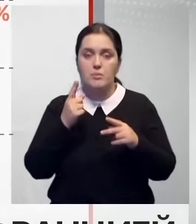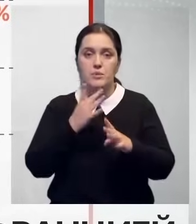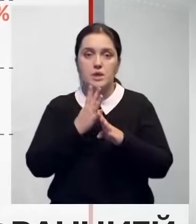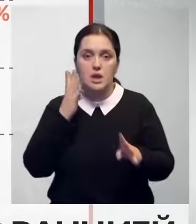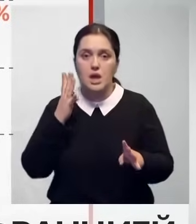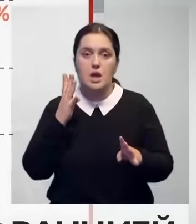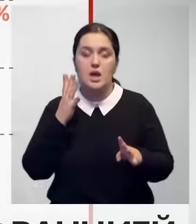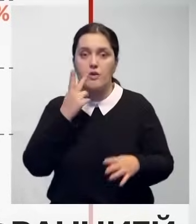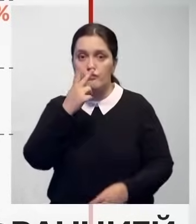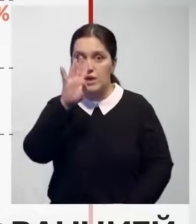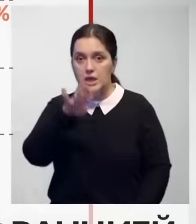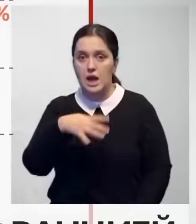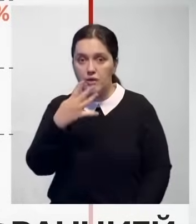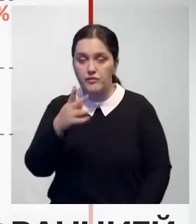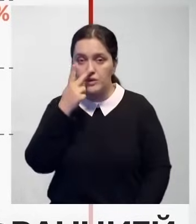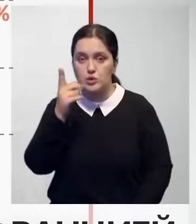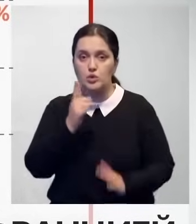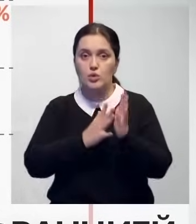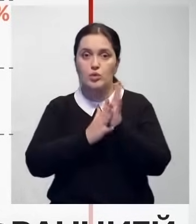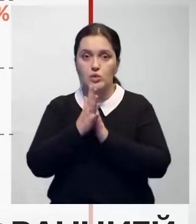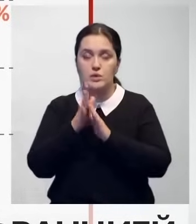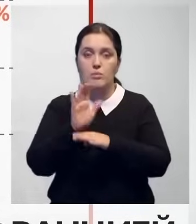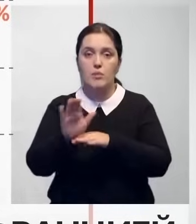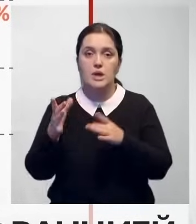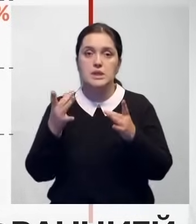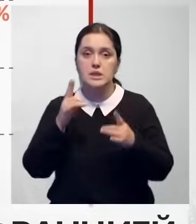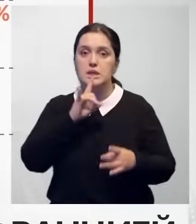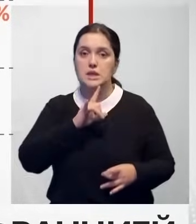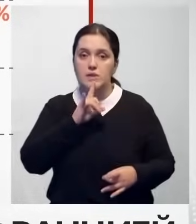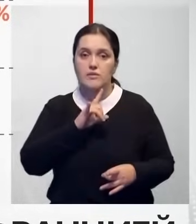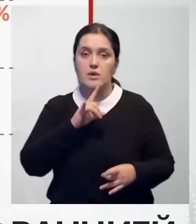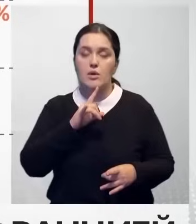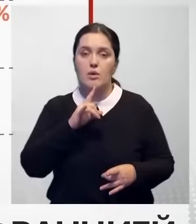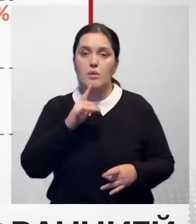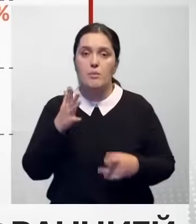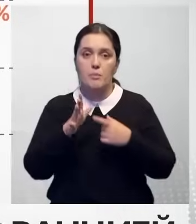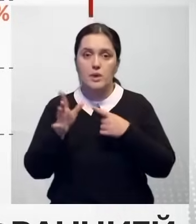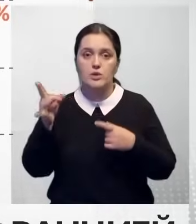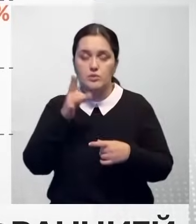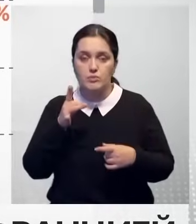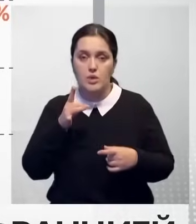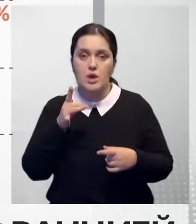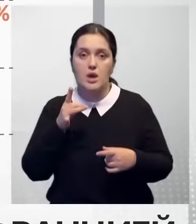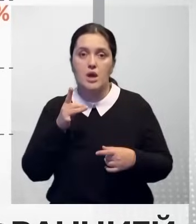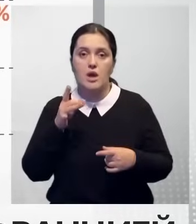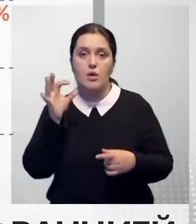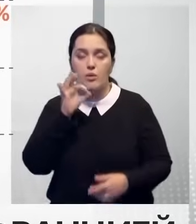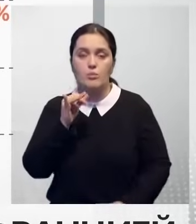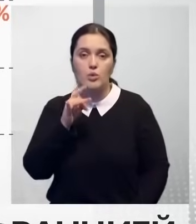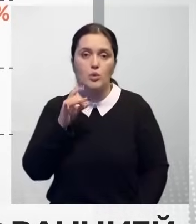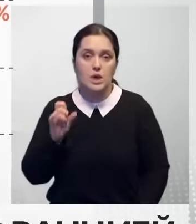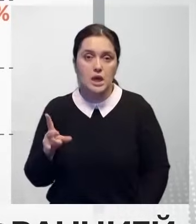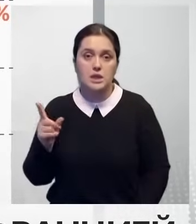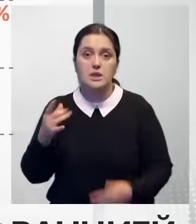же в приоритете. На графике видно, что рост идет по отправке сырой нефти и титана в Пятую Республику. Но вот чего не скажешь об